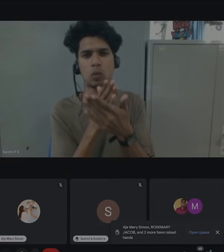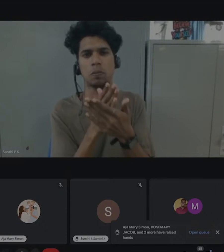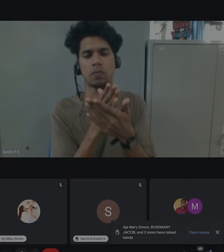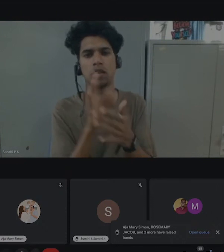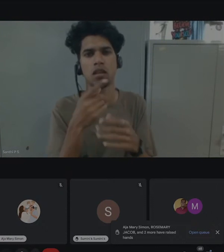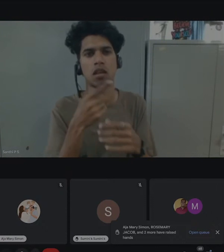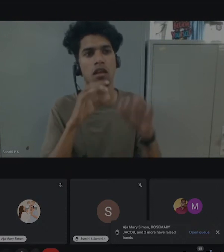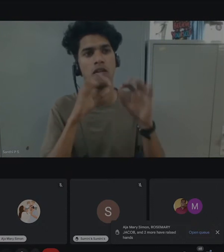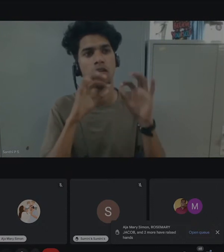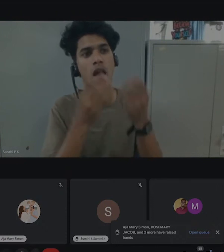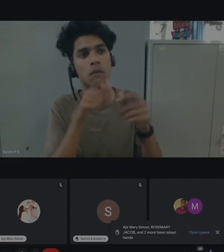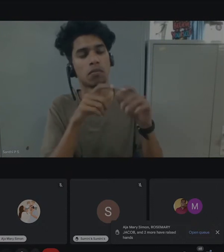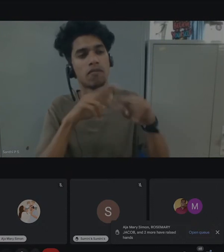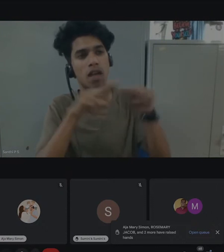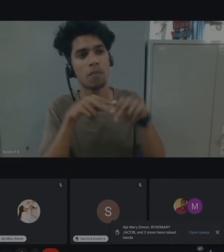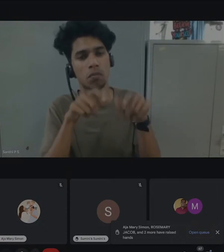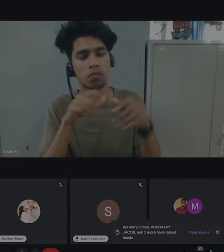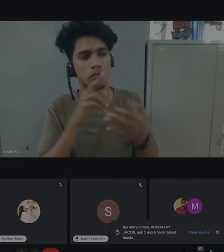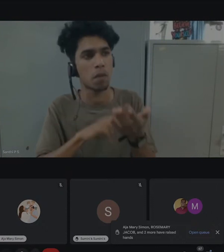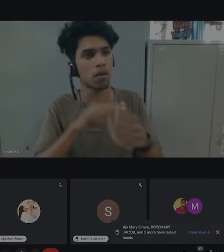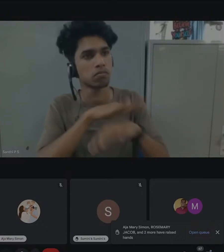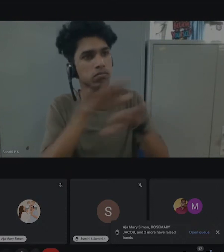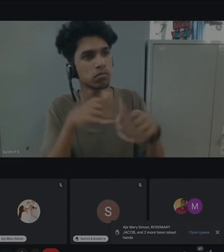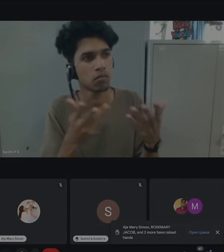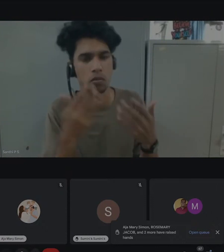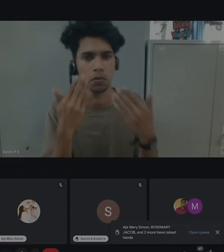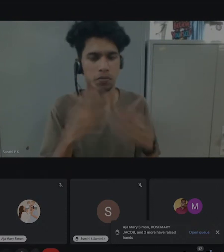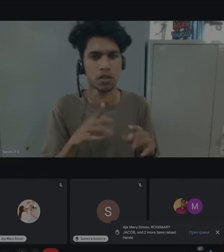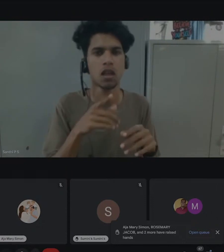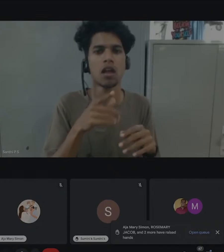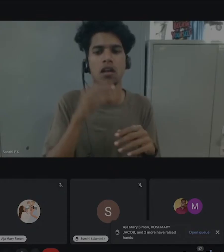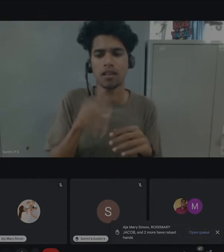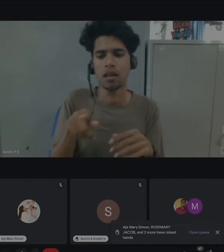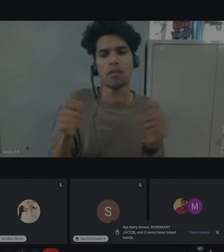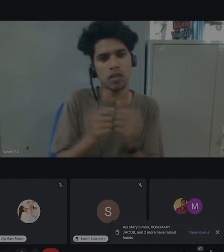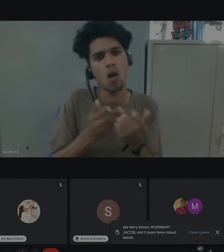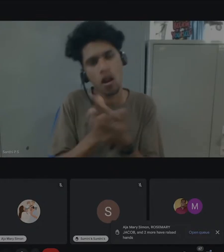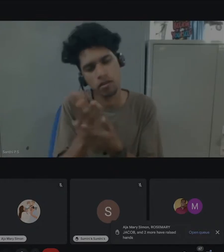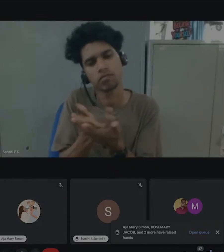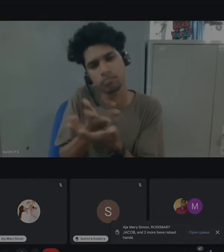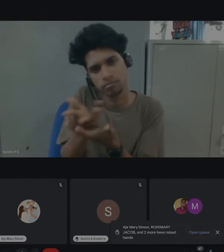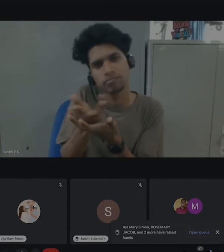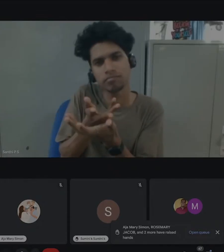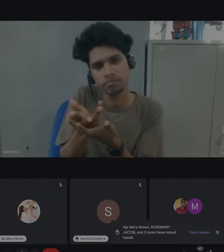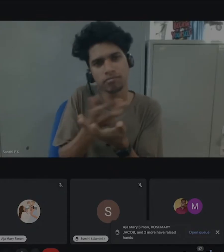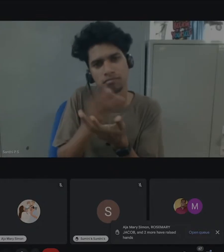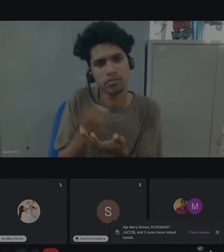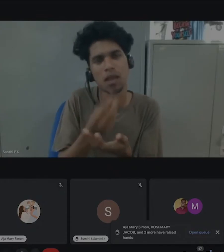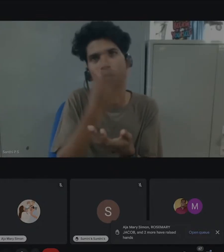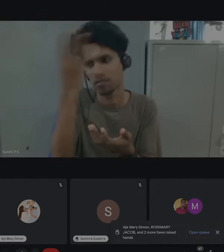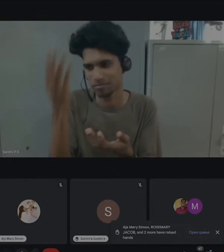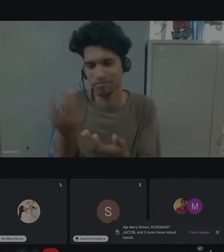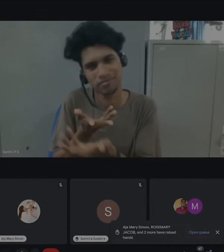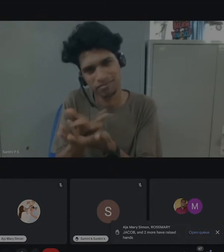എനിക്കറിയില്ല, വീട്ടിലുള്ള ആൾക്കാരെല്ലാം കുഞ്ഞുമായിട്ട് നല്ല രീതിയിൽ ഇന്ററാക്ട് ചെയ്യുക എല്ലാ സാഹചര്യത്തിലും. ഇപ്പൊ ചിലപ്പോൾ രാവിലെ അമ്മയ്ക്ക് സമയം കിട്ടിയെന്ന്